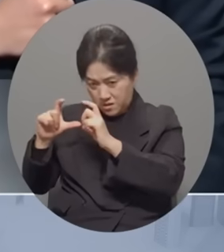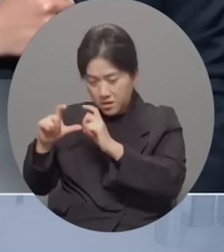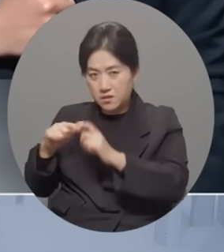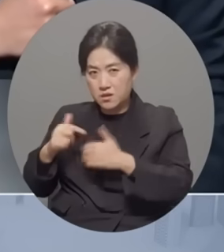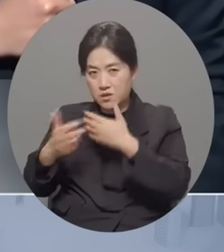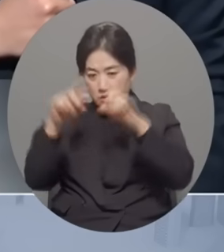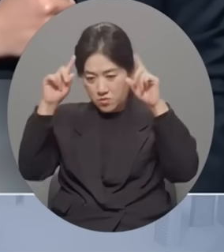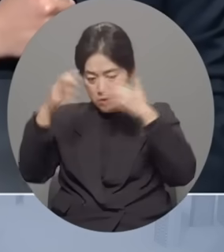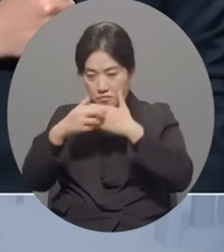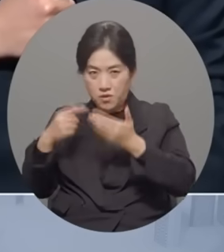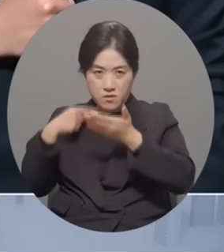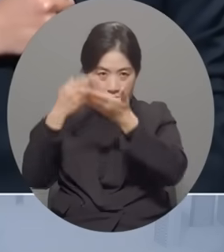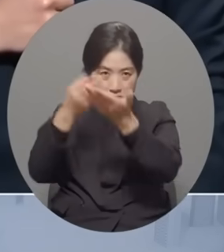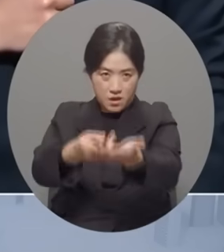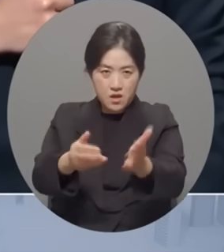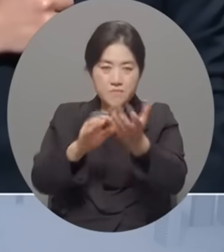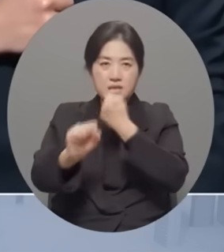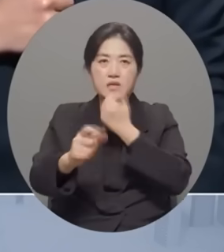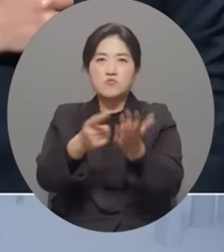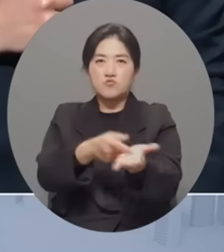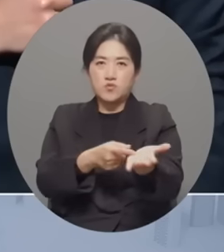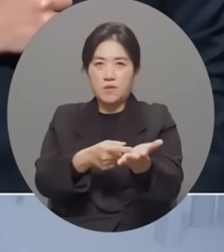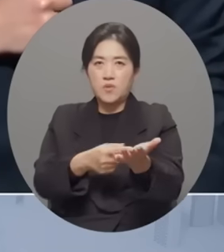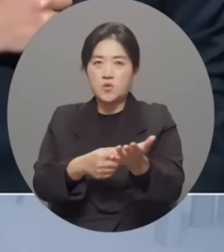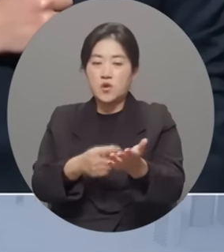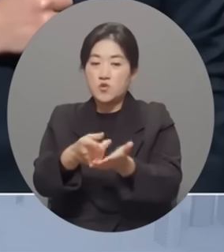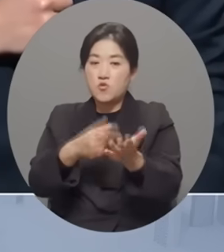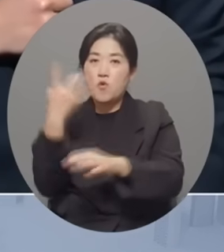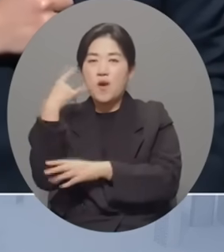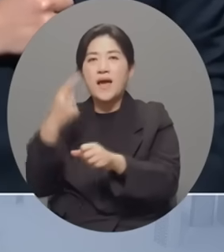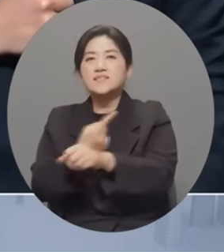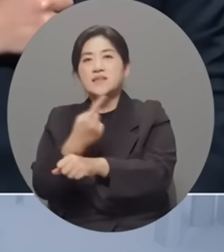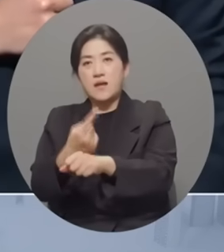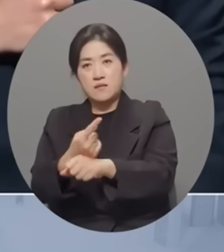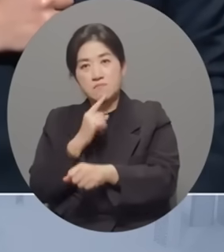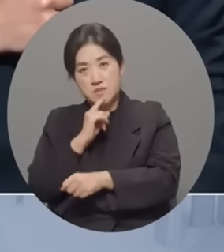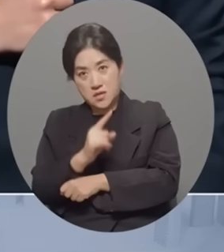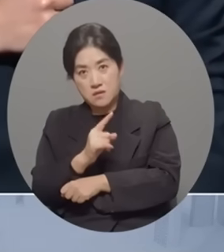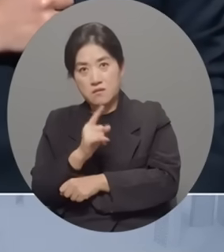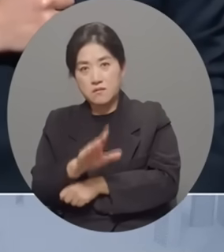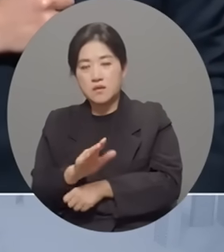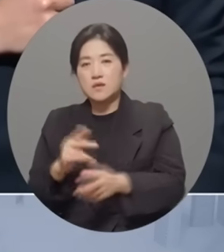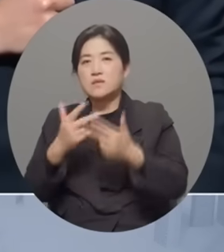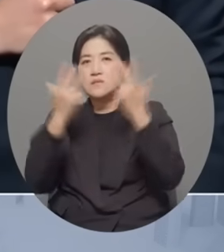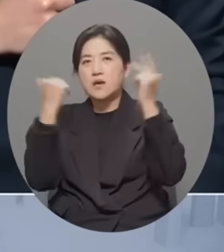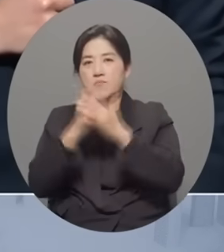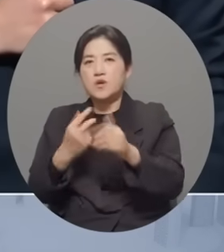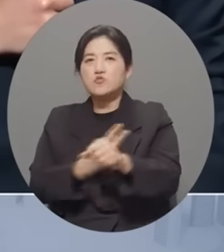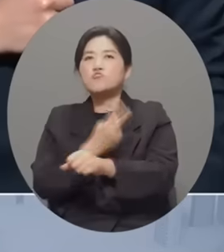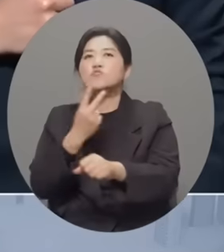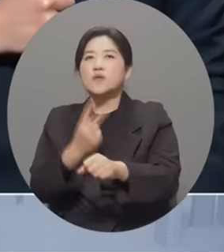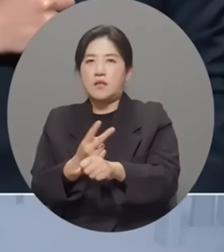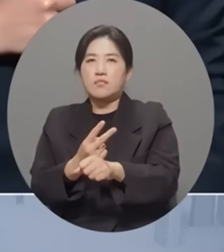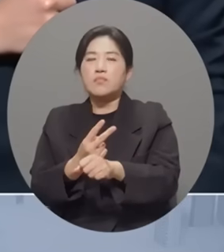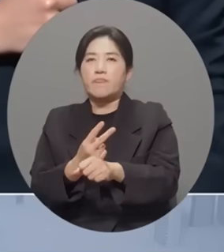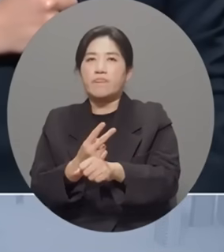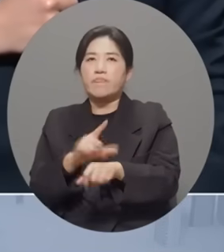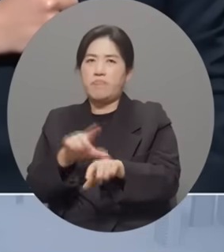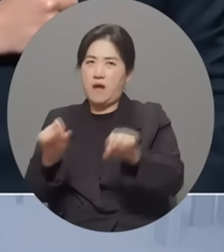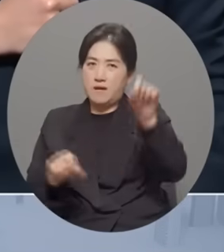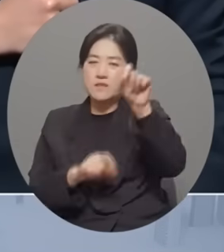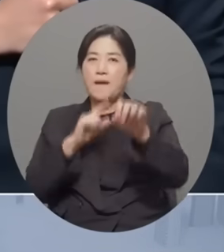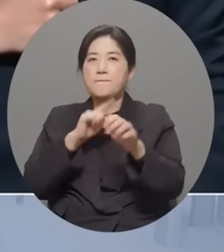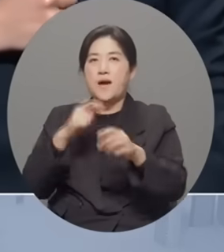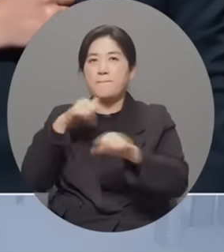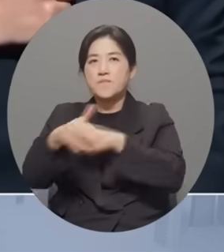뒤에 즉각 수술이 이루어졌습니다. 보통 1시간 정도 걸리는 수술이라고 하는데요. 이 대표는 2시간 가까이 걸렸다고 민주당